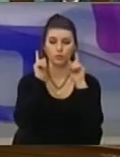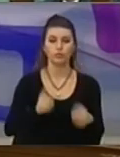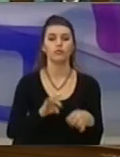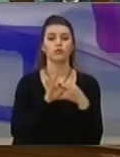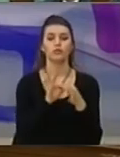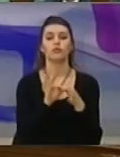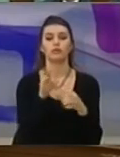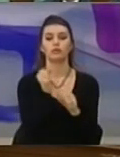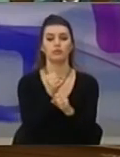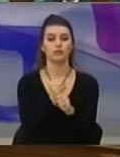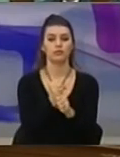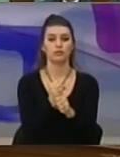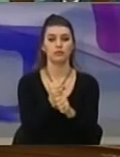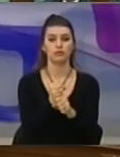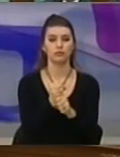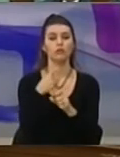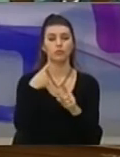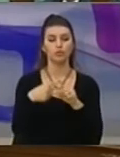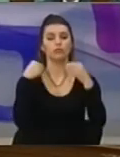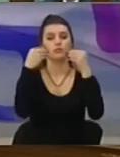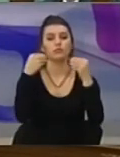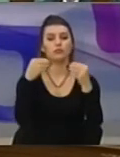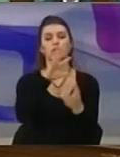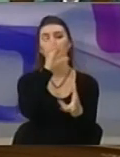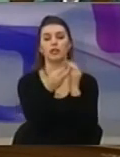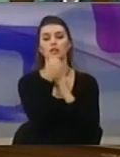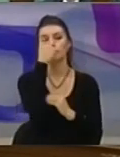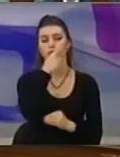obliguar të flasë para jush dhe të tregoj qka ka bëjë gjatë